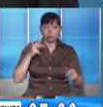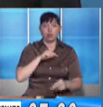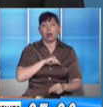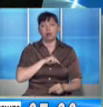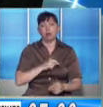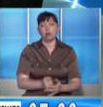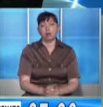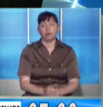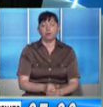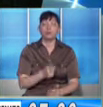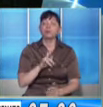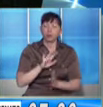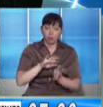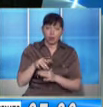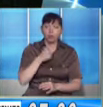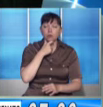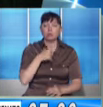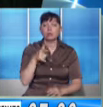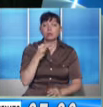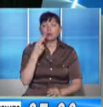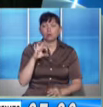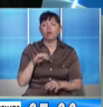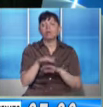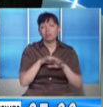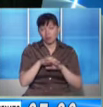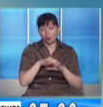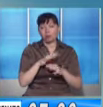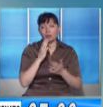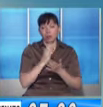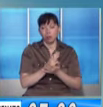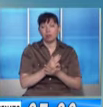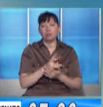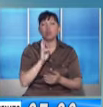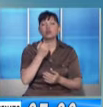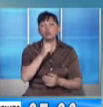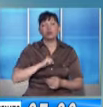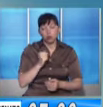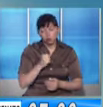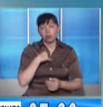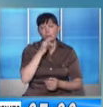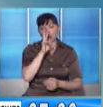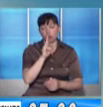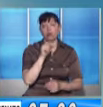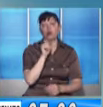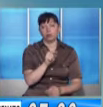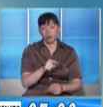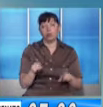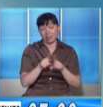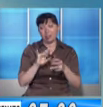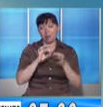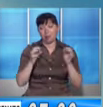Doamna Grețco, în folclorul moldovenesc este așa o expresie, spune-mi cine sunt prietenii și am să spun cine ești tu.